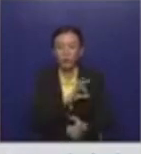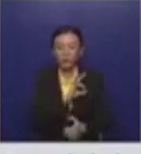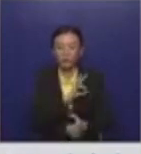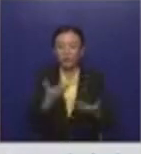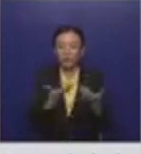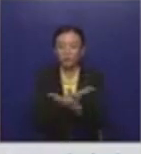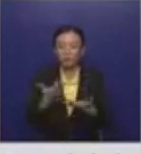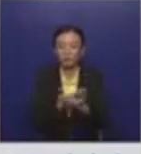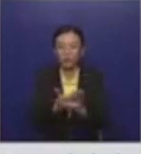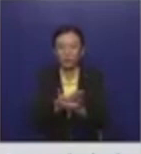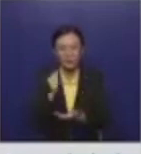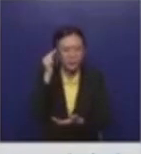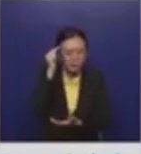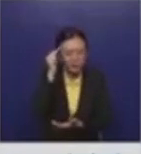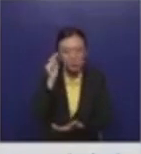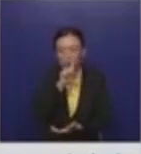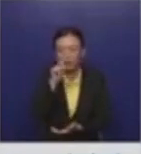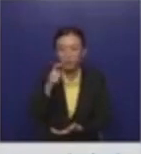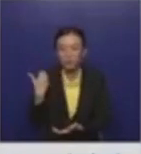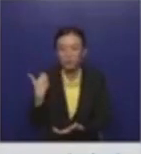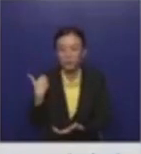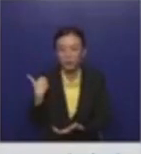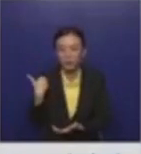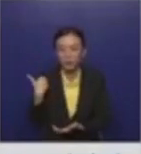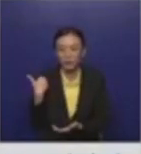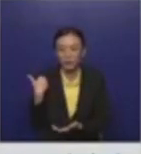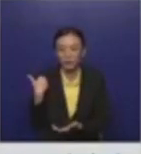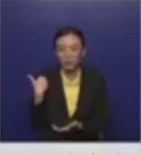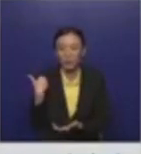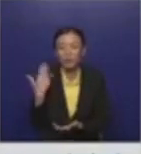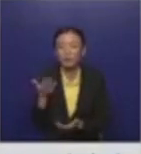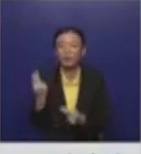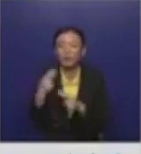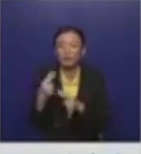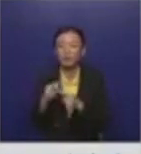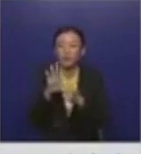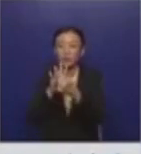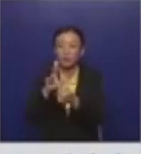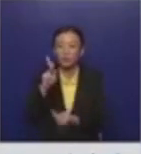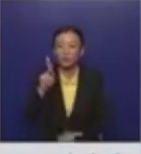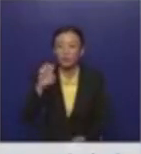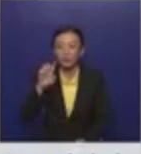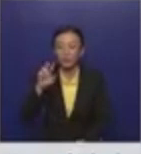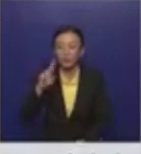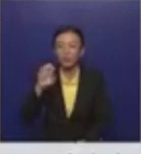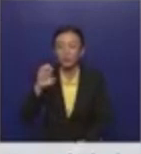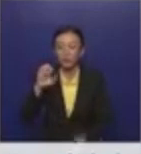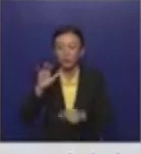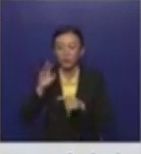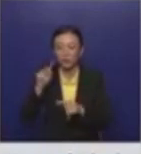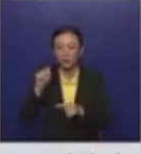และน่านำไปสู่การพิจารณาในชั้นกรรมาธิการมากที่สุดผมขออนุญาตเอ่ยนามท่านครับท่านเกียรติสิทธิอมรท่านเป็นผู้รู้จริ